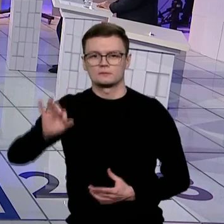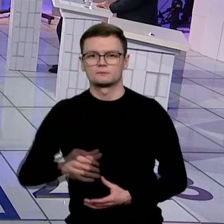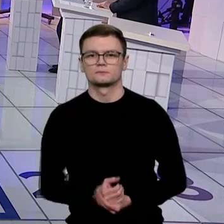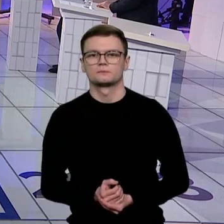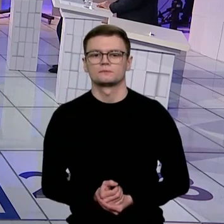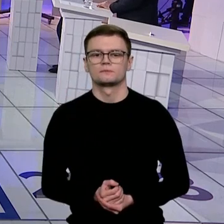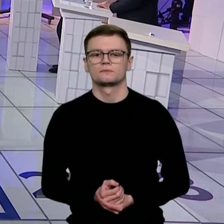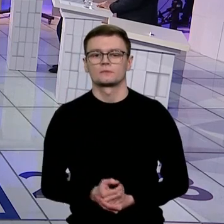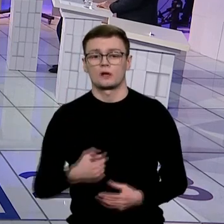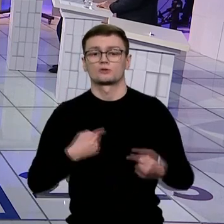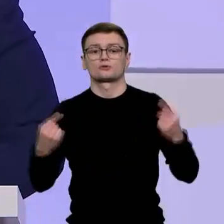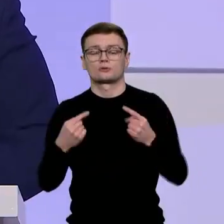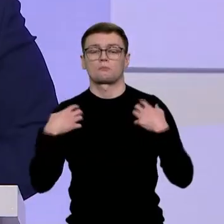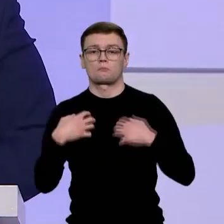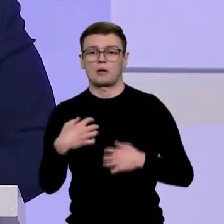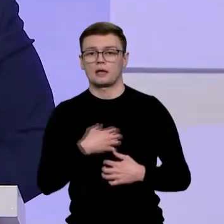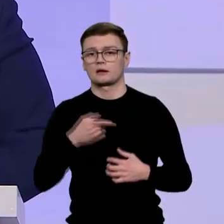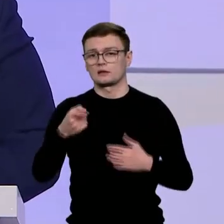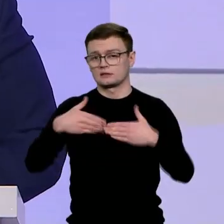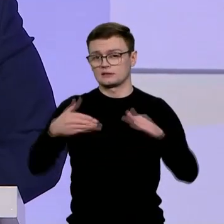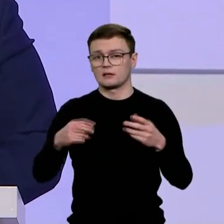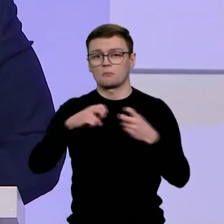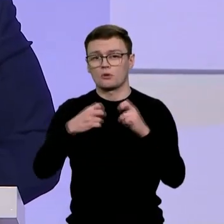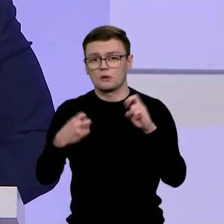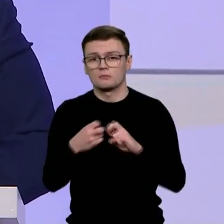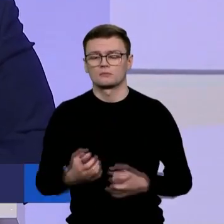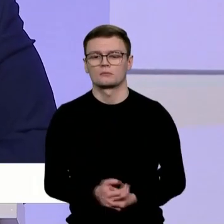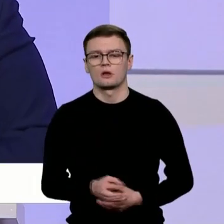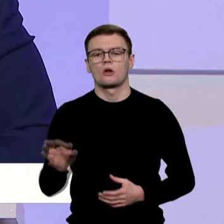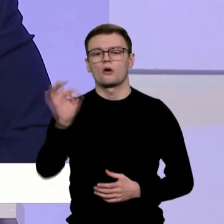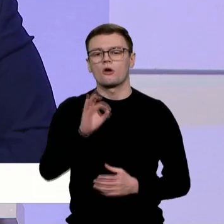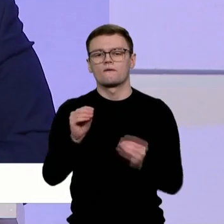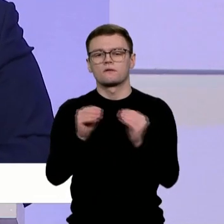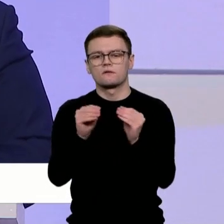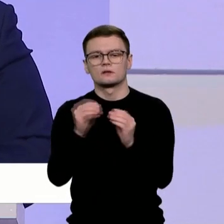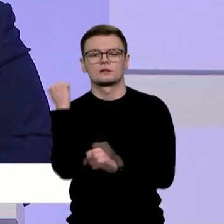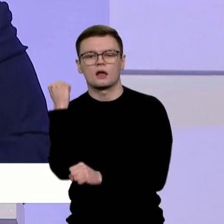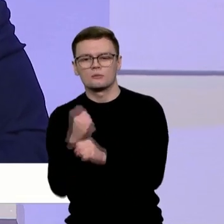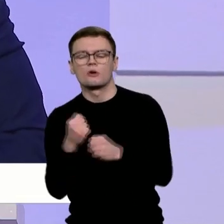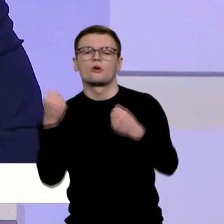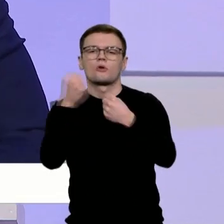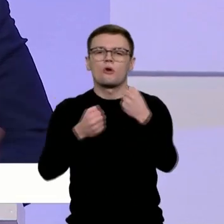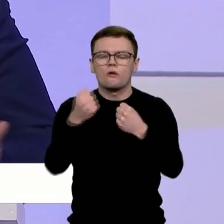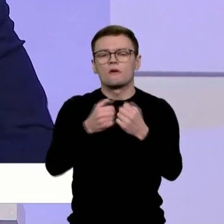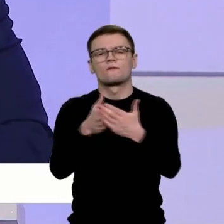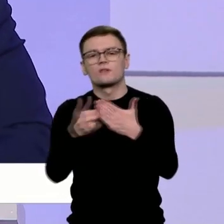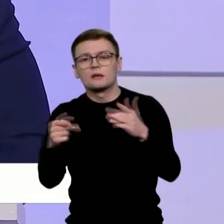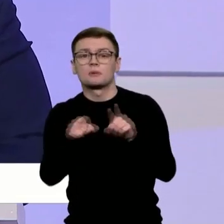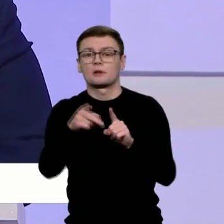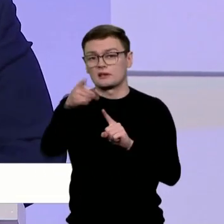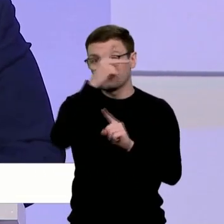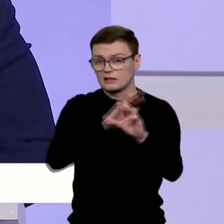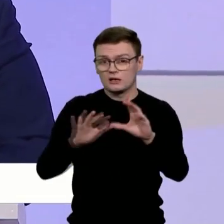Pritarsiu merui, kad tai yra sisteminė problema. Dėl tų pačių darbuotojų kovoja įmonės visoje Lietuvoje ir Europoje, kadangi yra laisvas